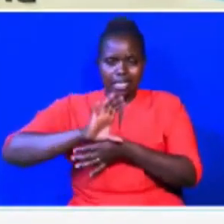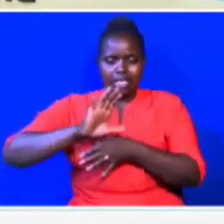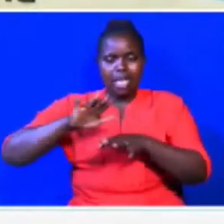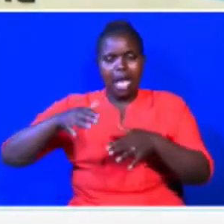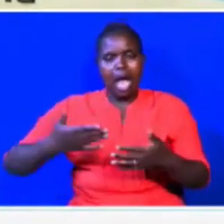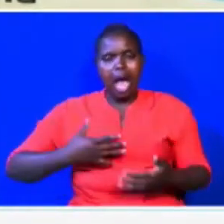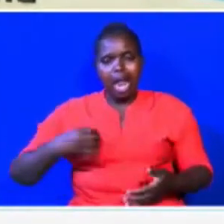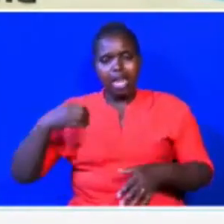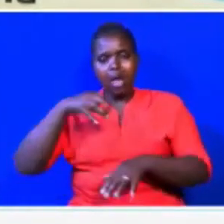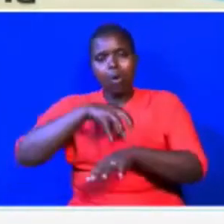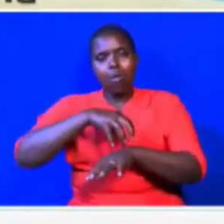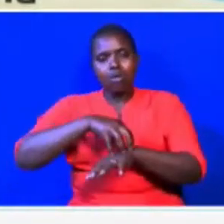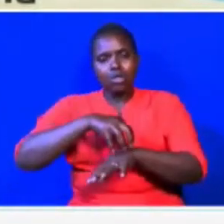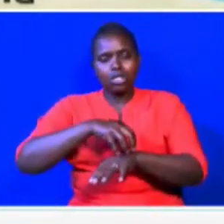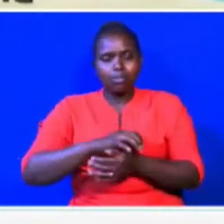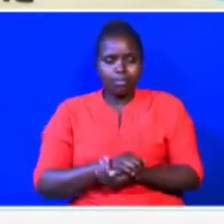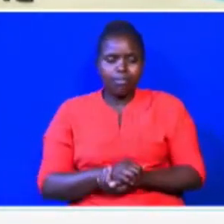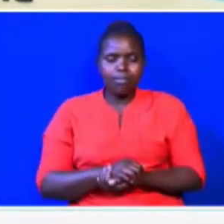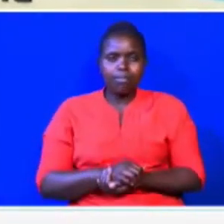na mosques,